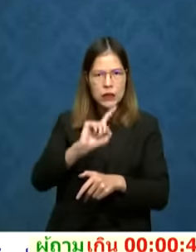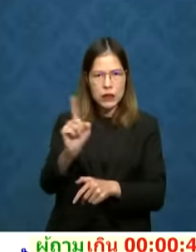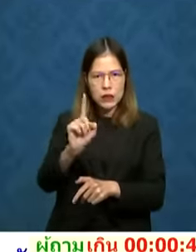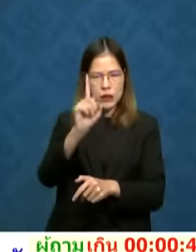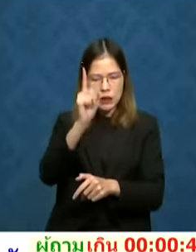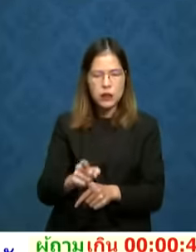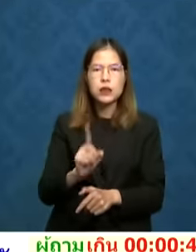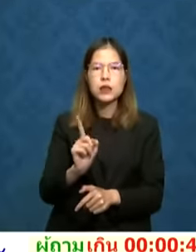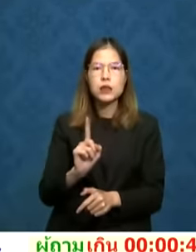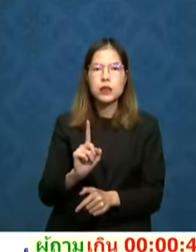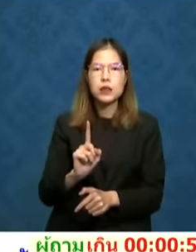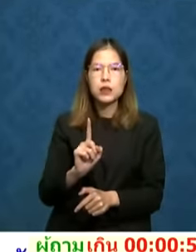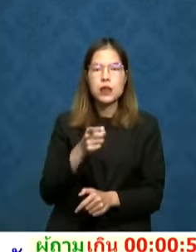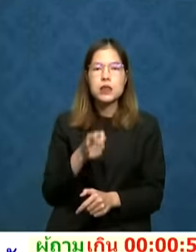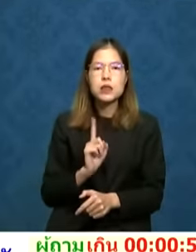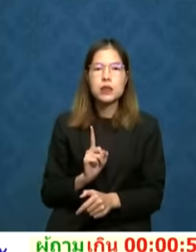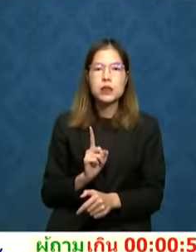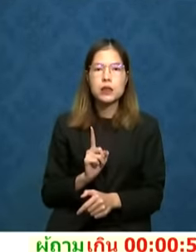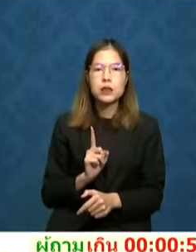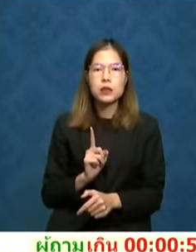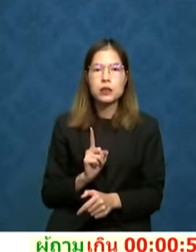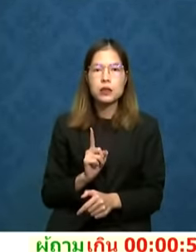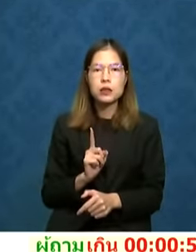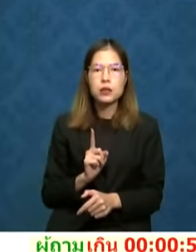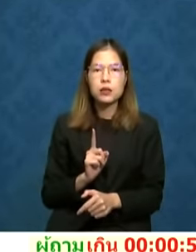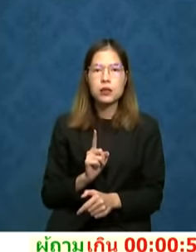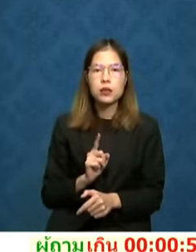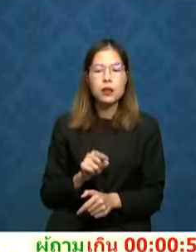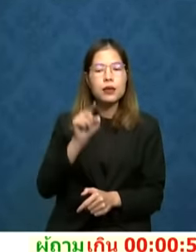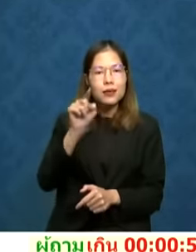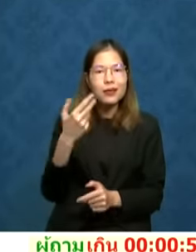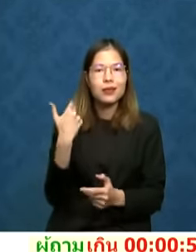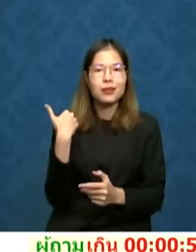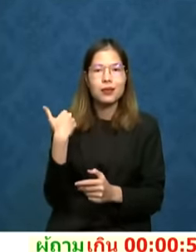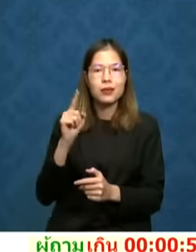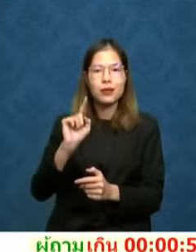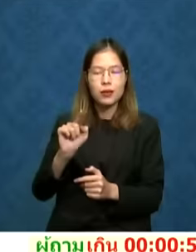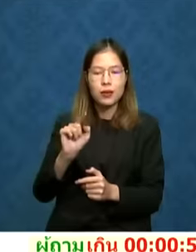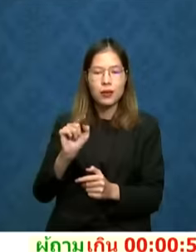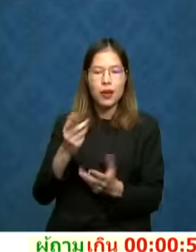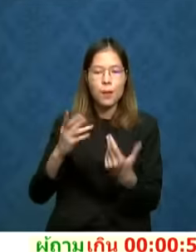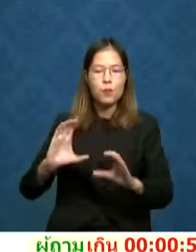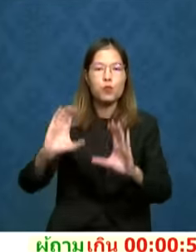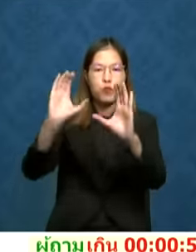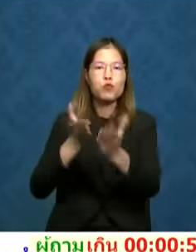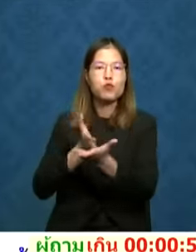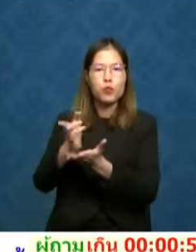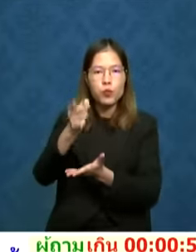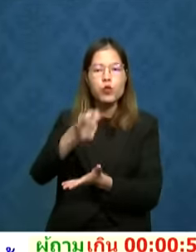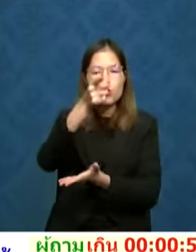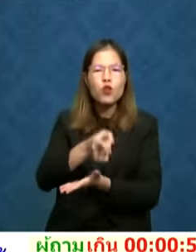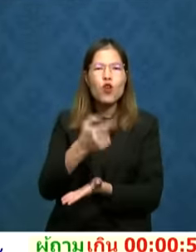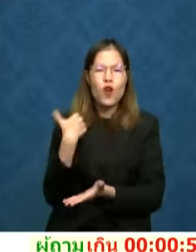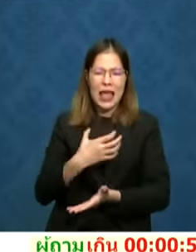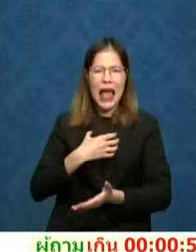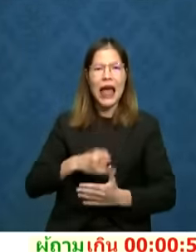เขาเริ่มคิดว่าจริ ๆ้วท่านและพักการเมืองของท่านที่เปพักรฐบาลก็ต้องการให้เรื่